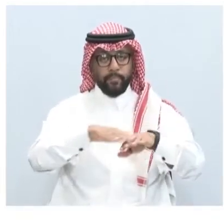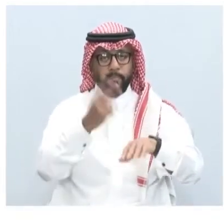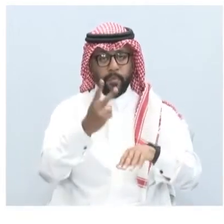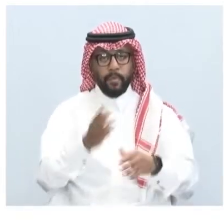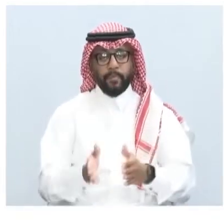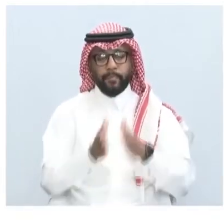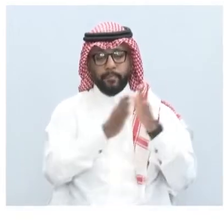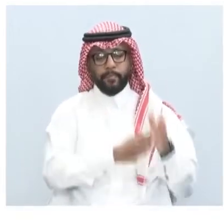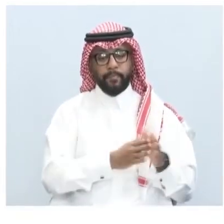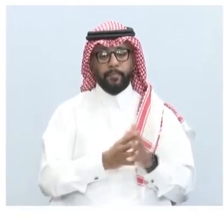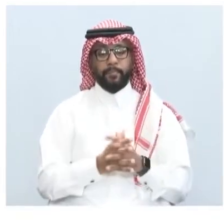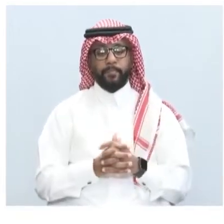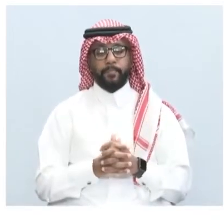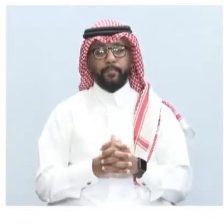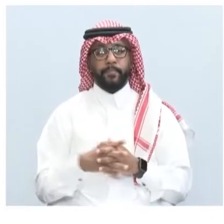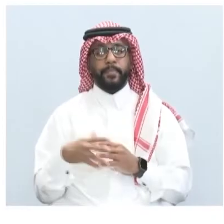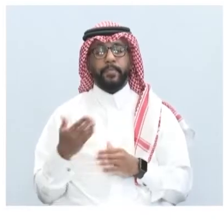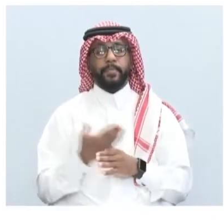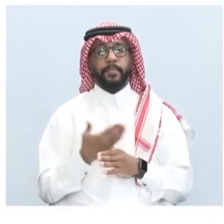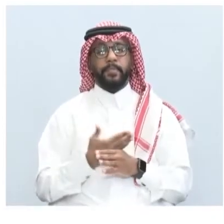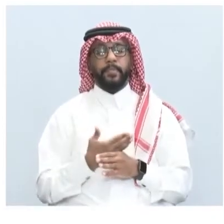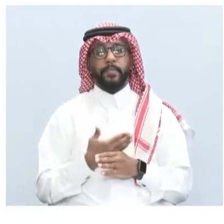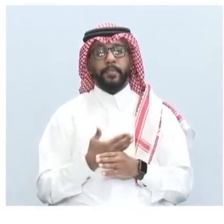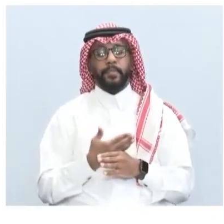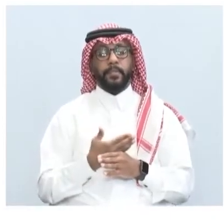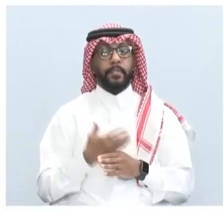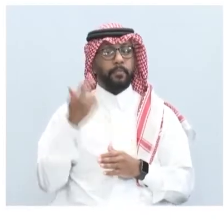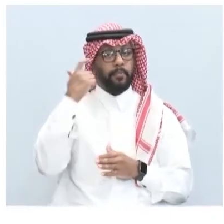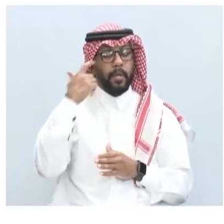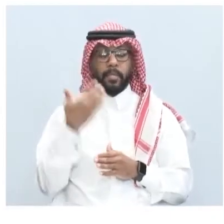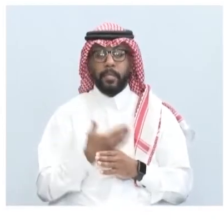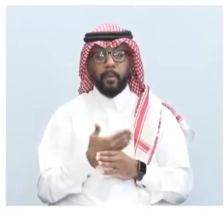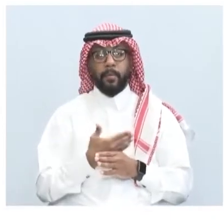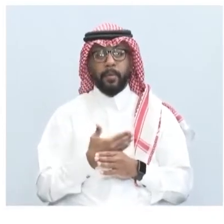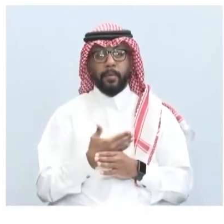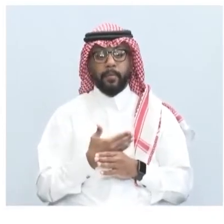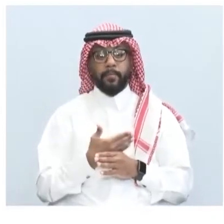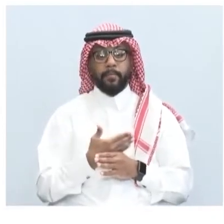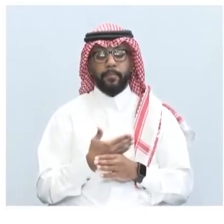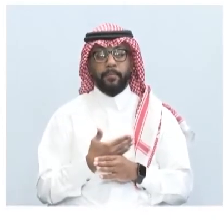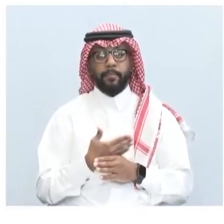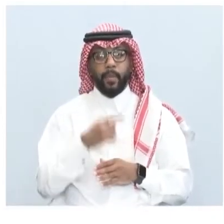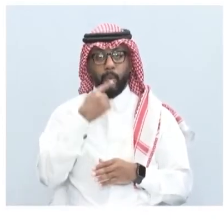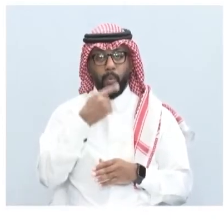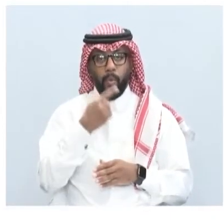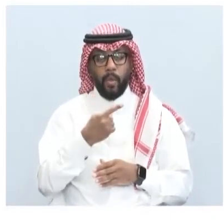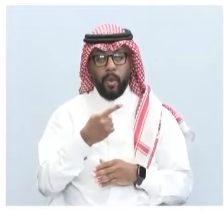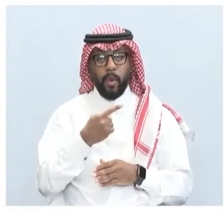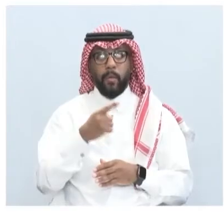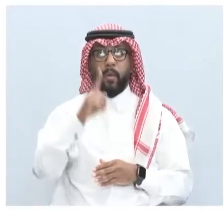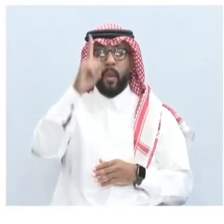ناتي الان الى الحكمه من مشروعيه المسح على الخفين قال الله سبحانه